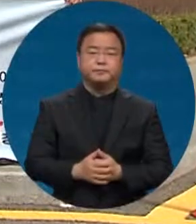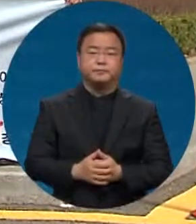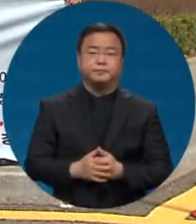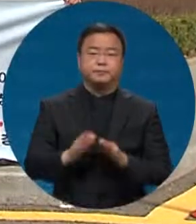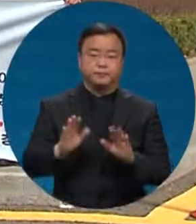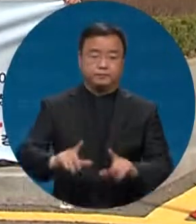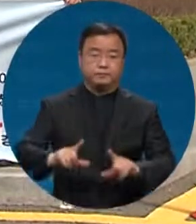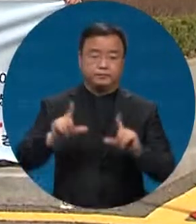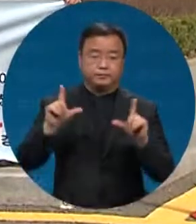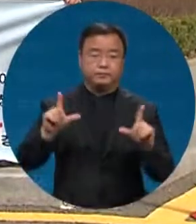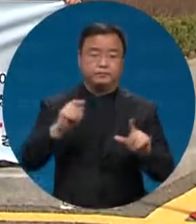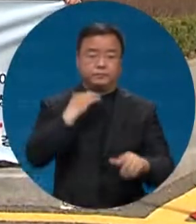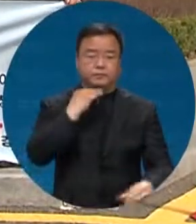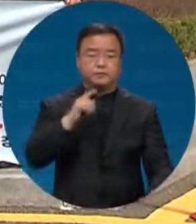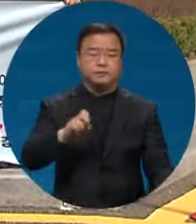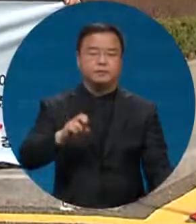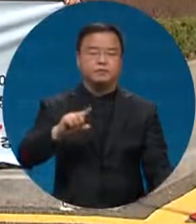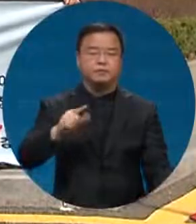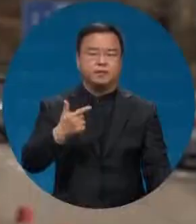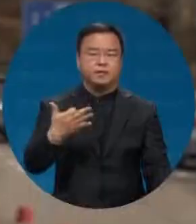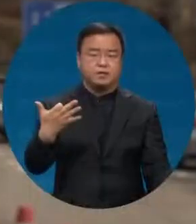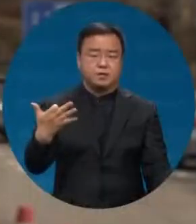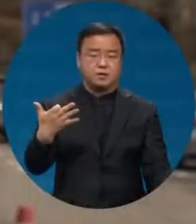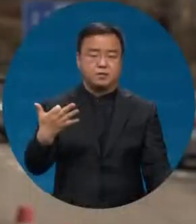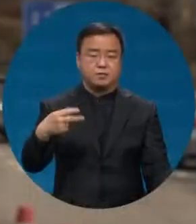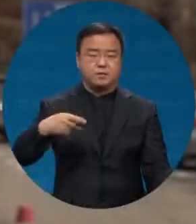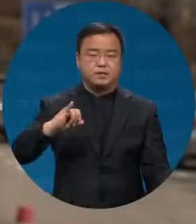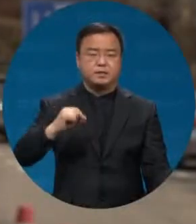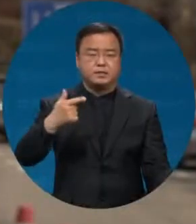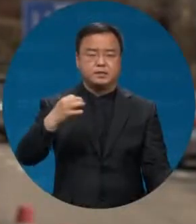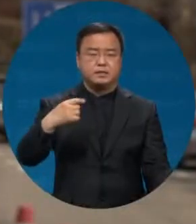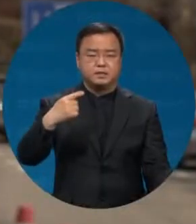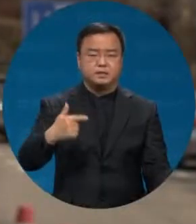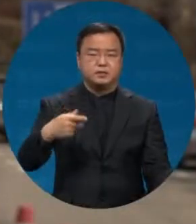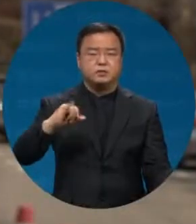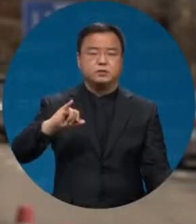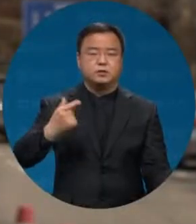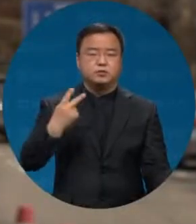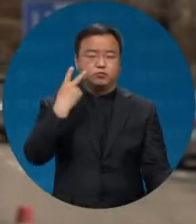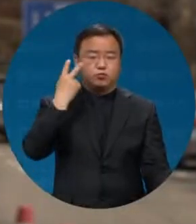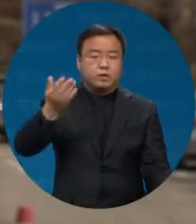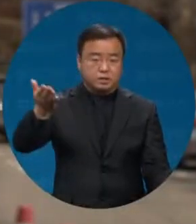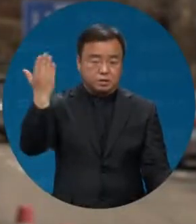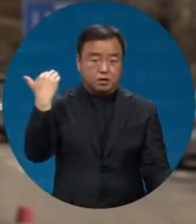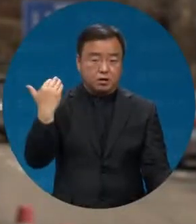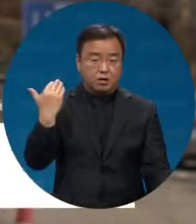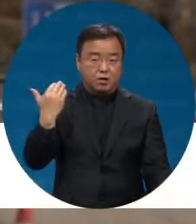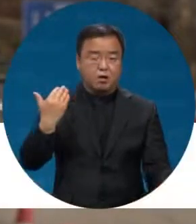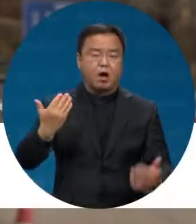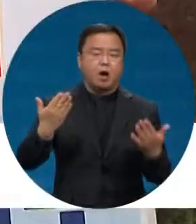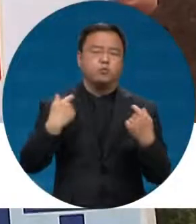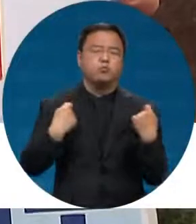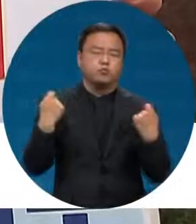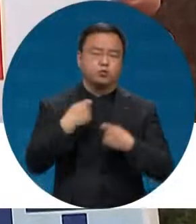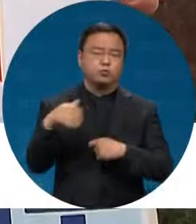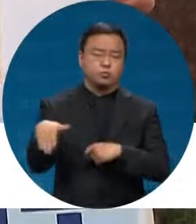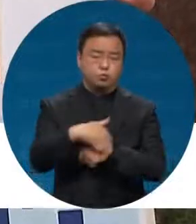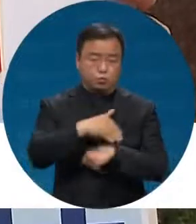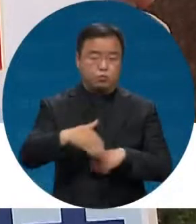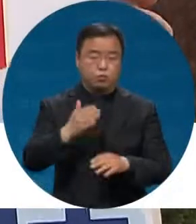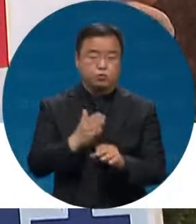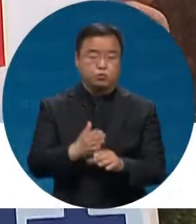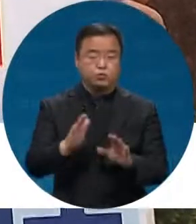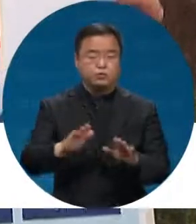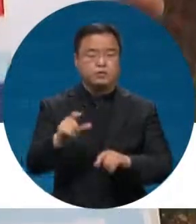올해로 만 19살이 된 신은진 씨는 두 달 전까지만 해도 교복을 입은 고등학생이었습니다. 특성화고 출신인 신